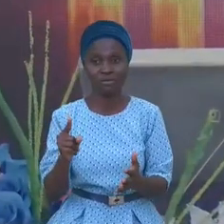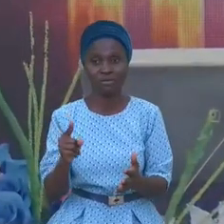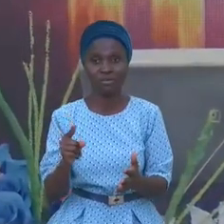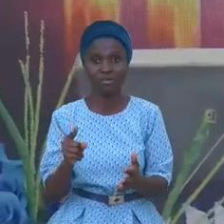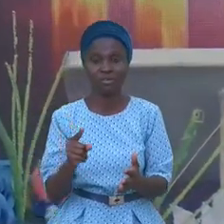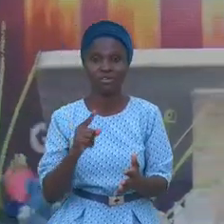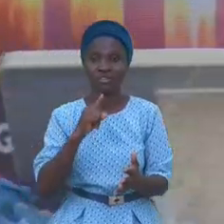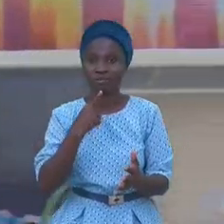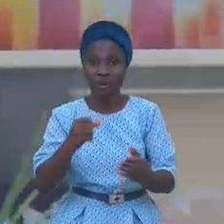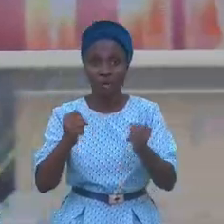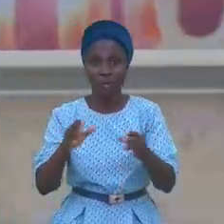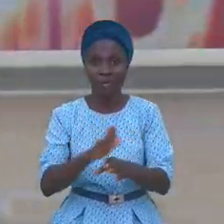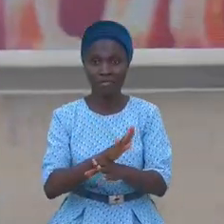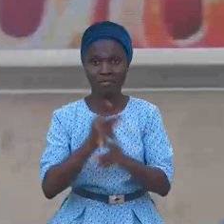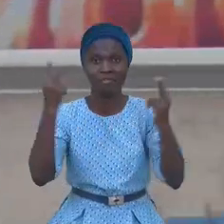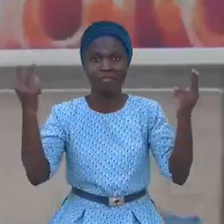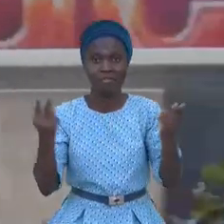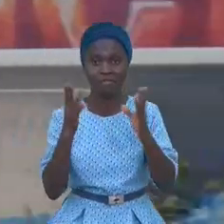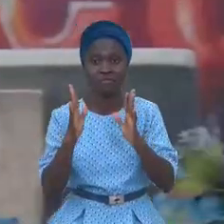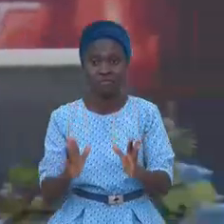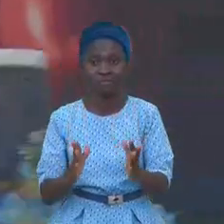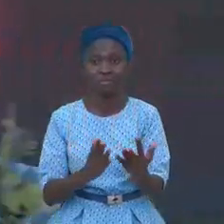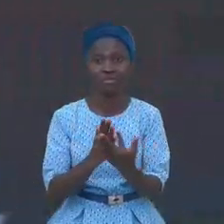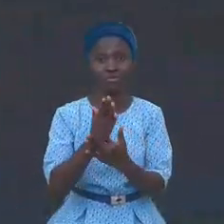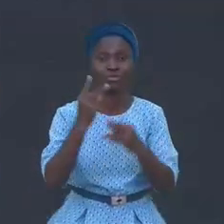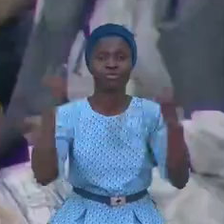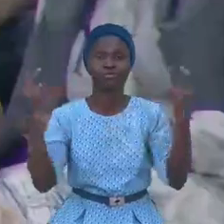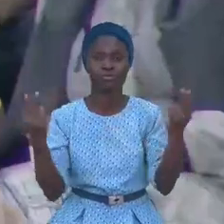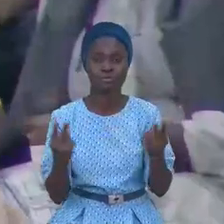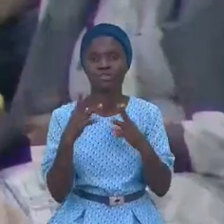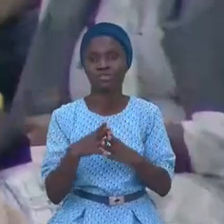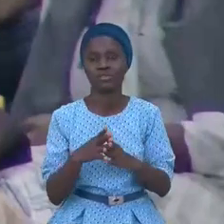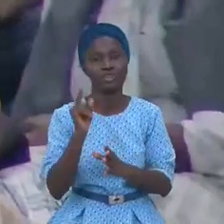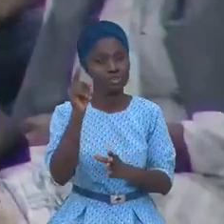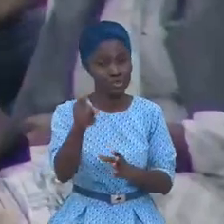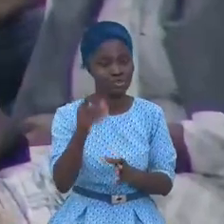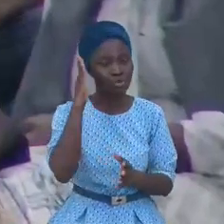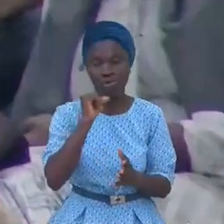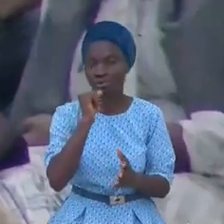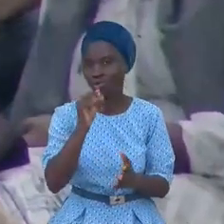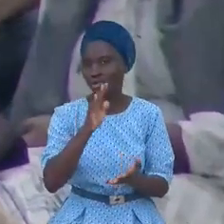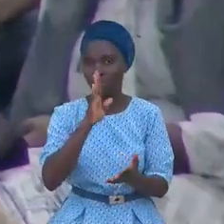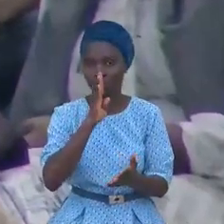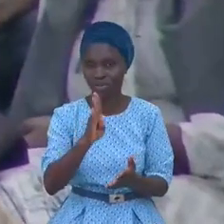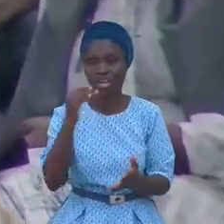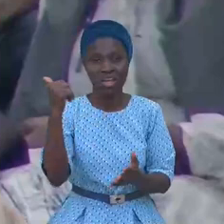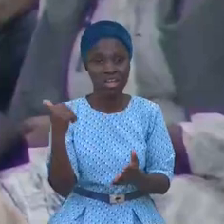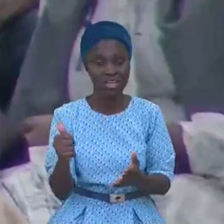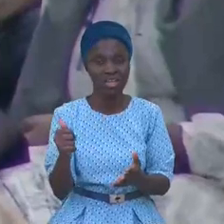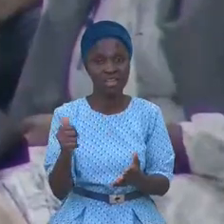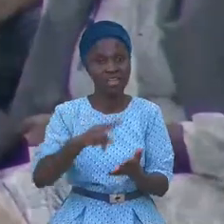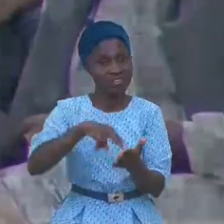victoire. Tu ne seras pas une victime. Je ne serai pas une